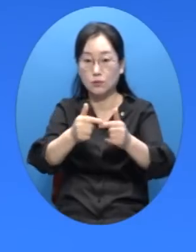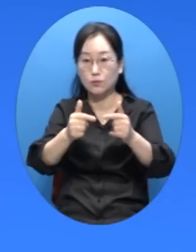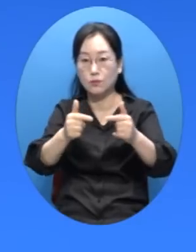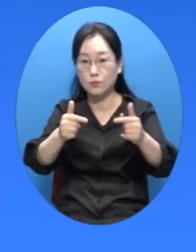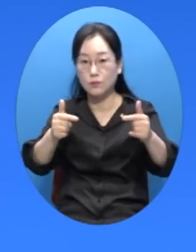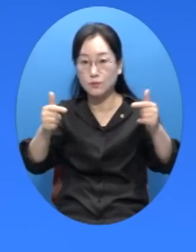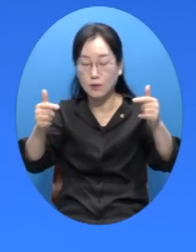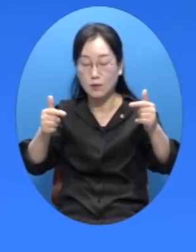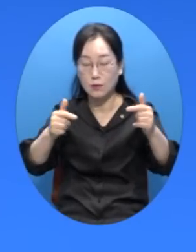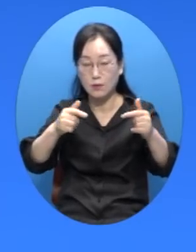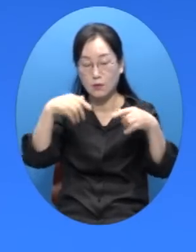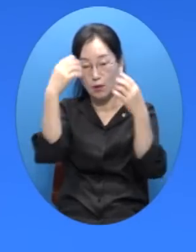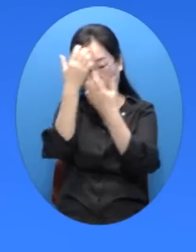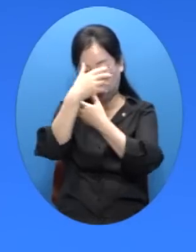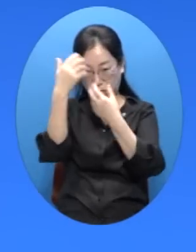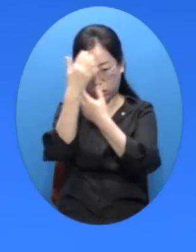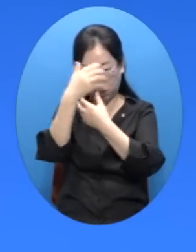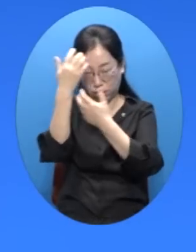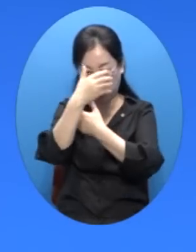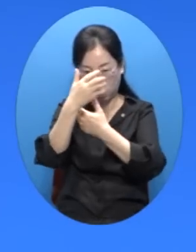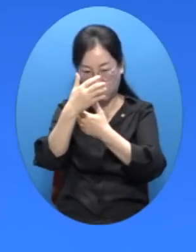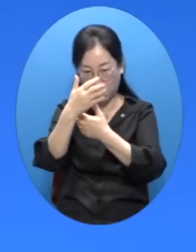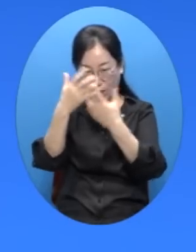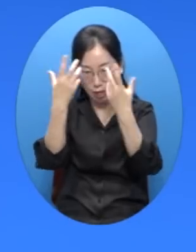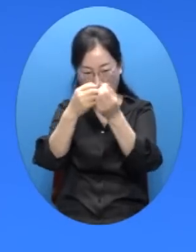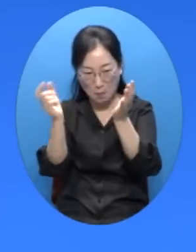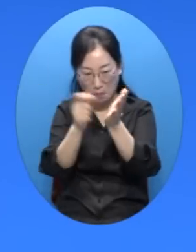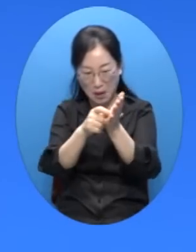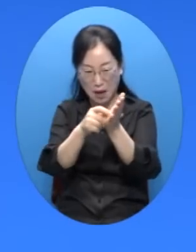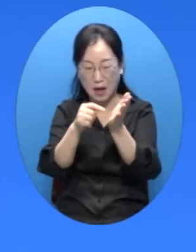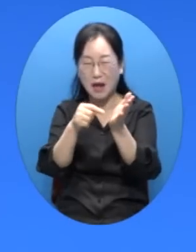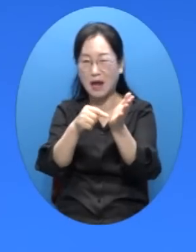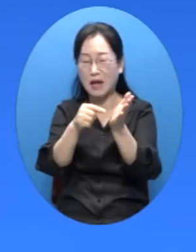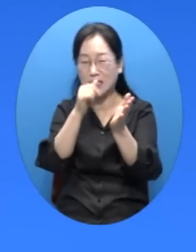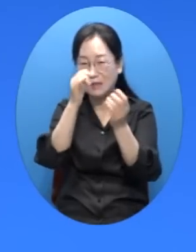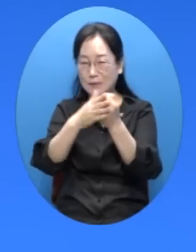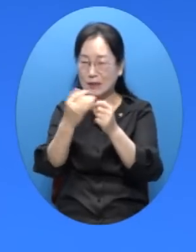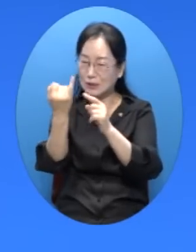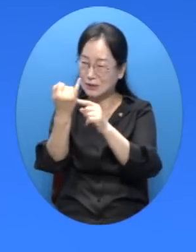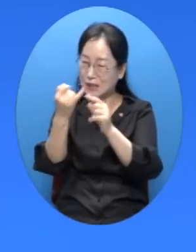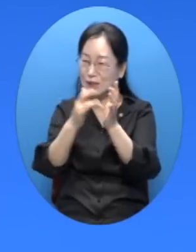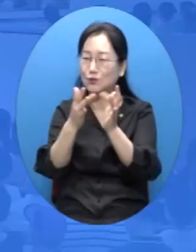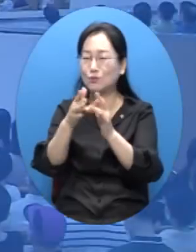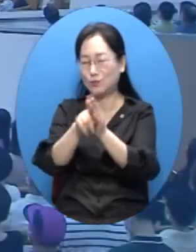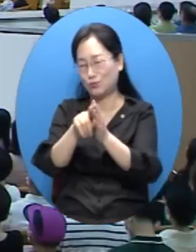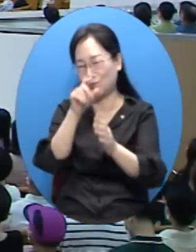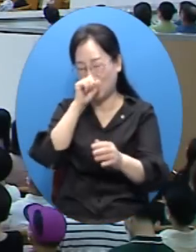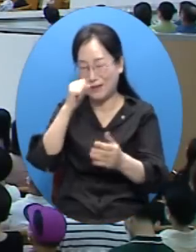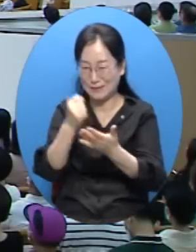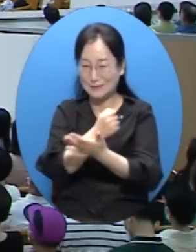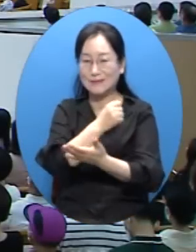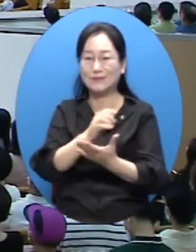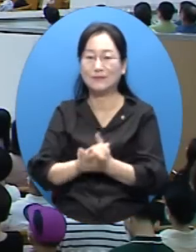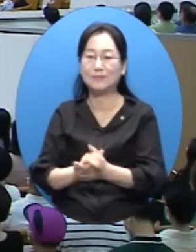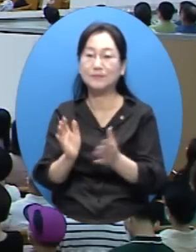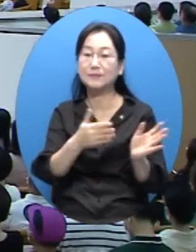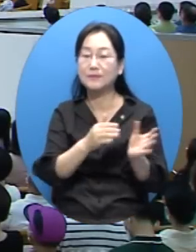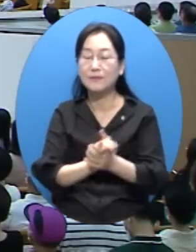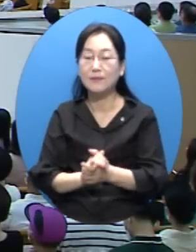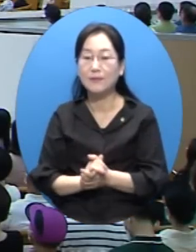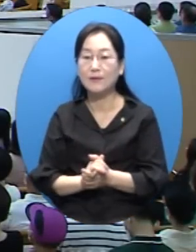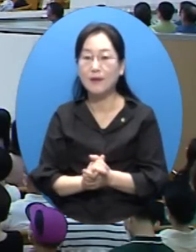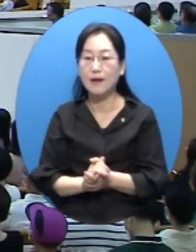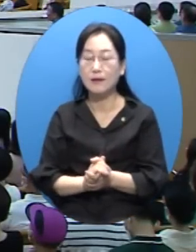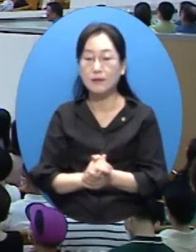많이 취한다 그런 기록이 있는 걸 보니까 이분 전도하고 해서 잘 믿게 하면 좋겠습니다. 그런데